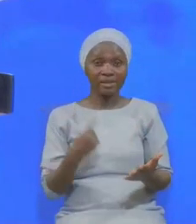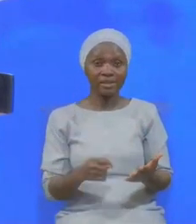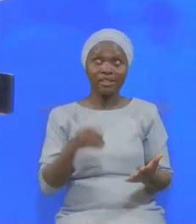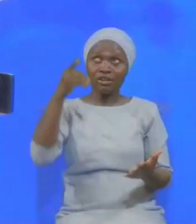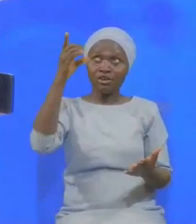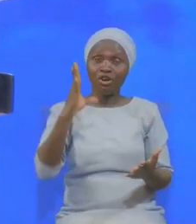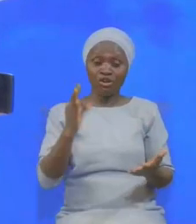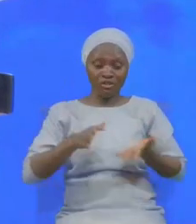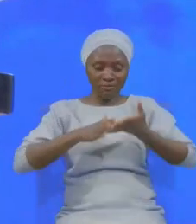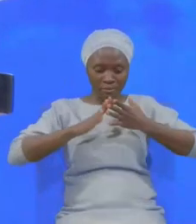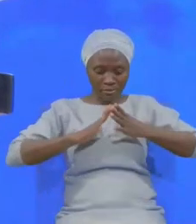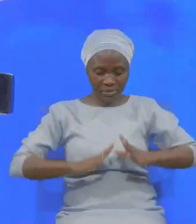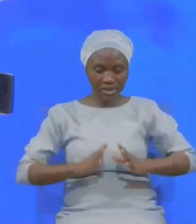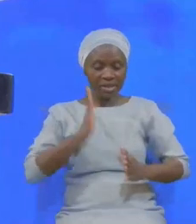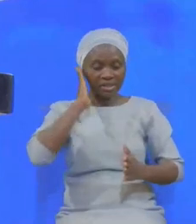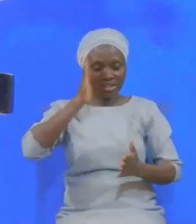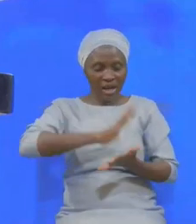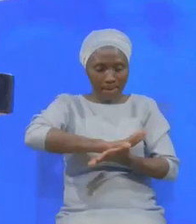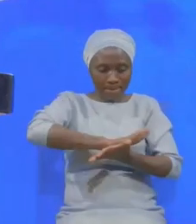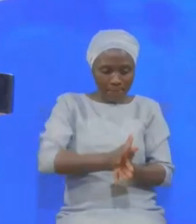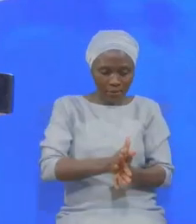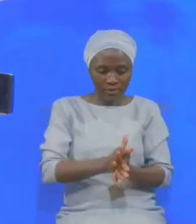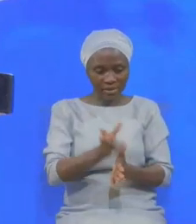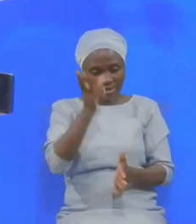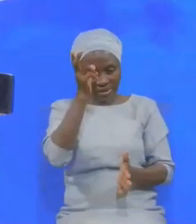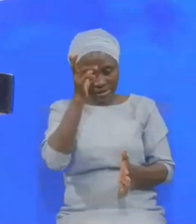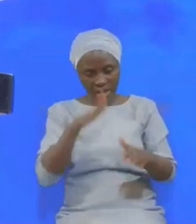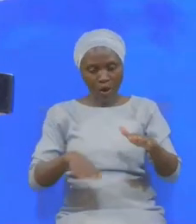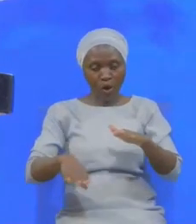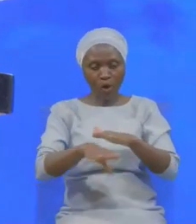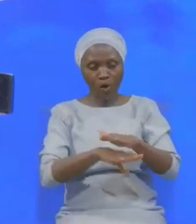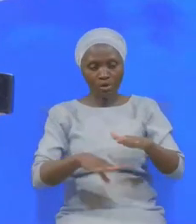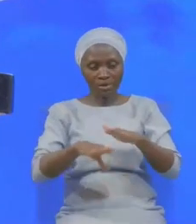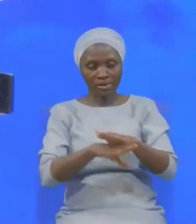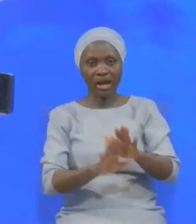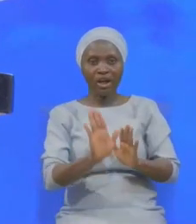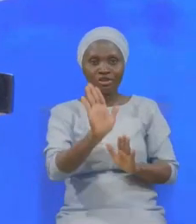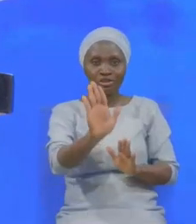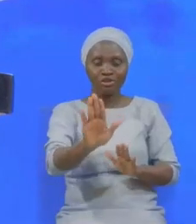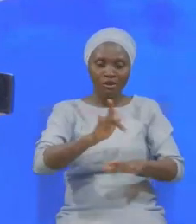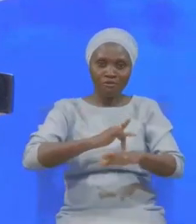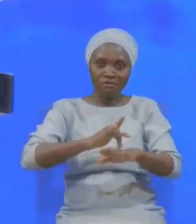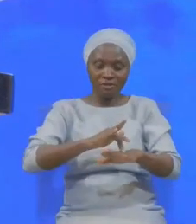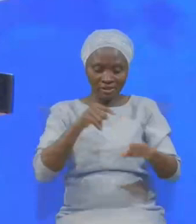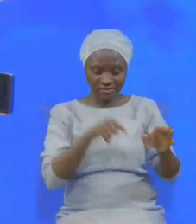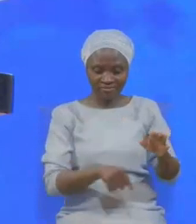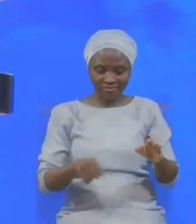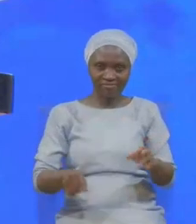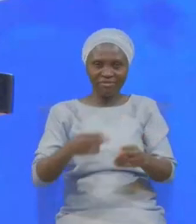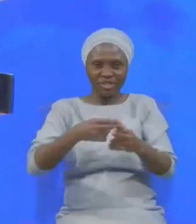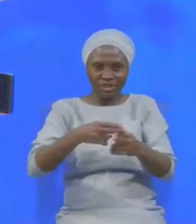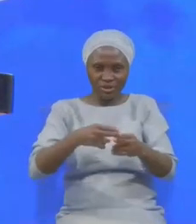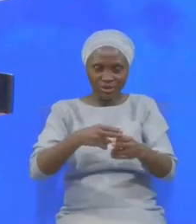paix écrasera bientôt Satan sous vos pieds. Que